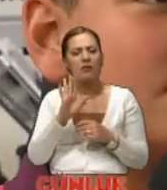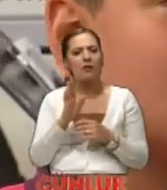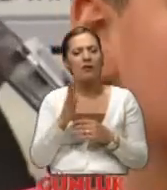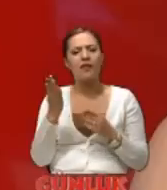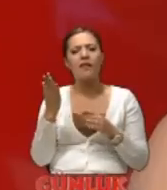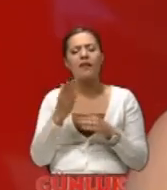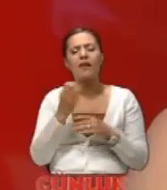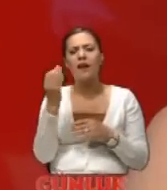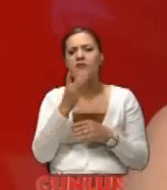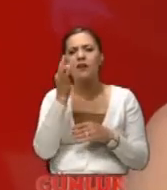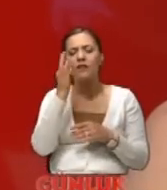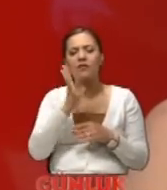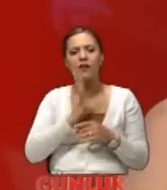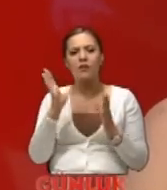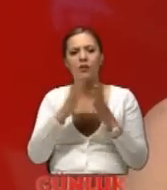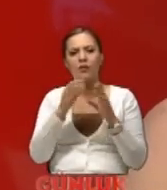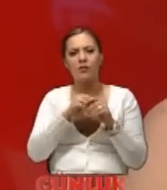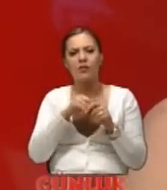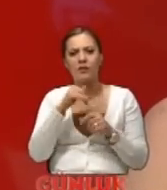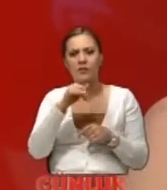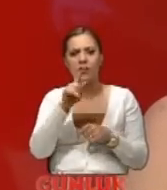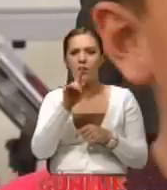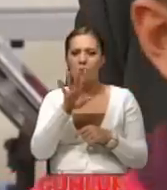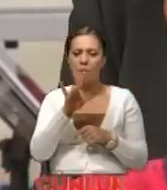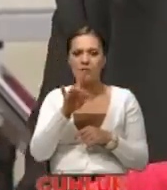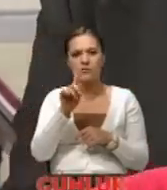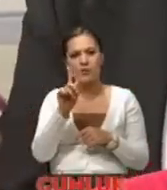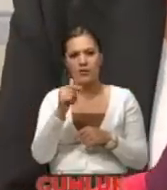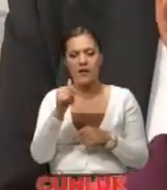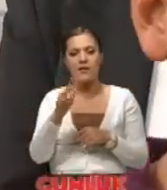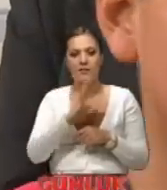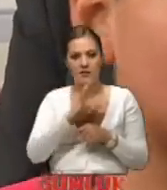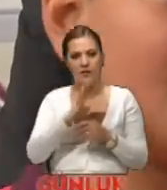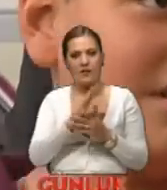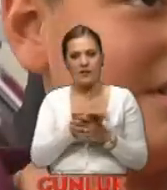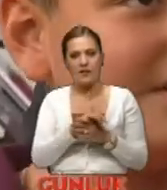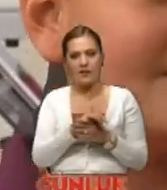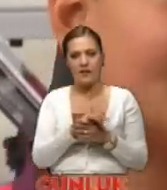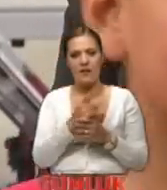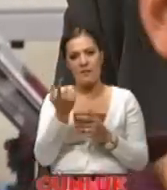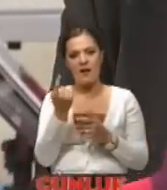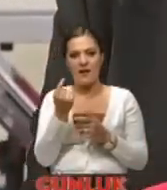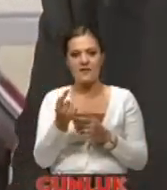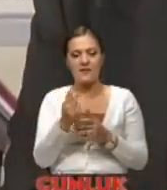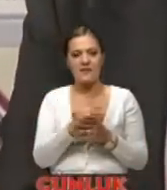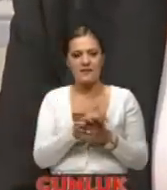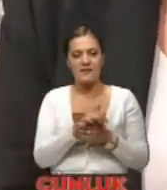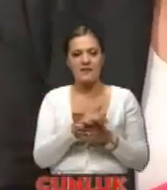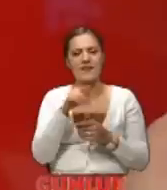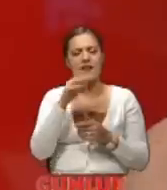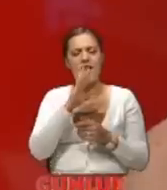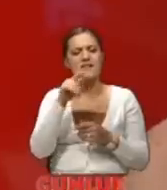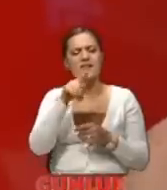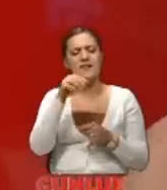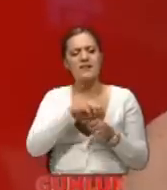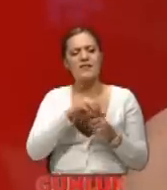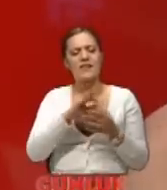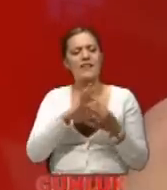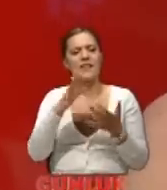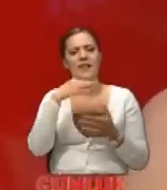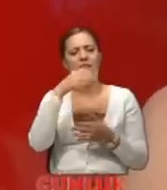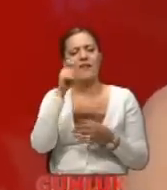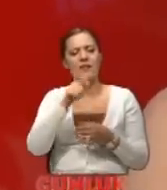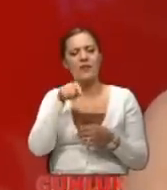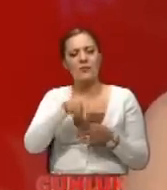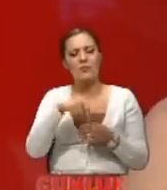peki sınavda kaç erkek var normalde koroda? Yaklaşık 15-16. Ha var. Harika. Az. Harika. Senin için ne ifade ediyor